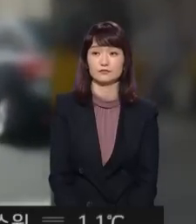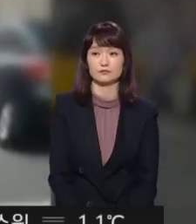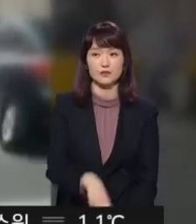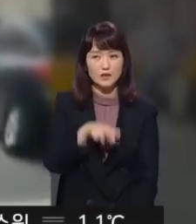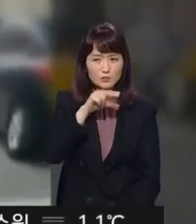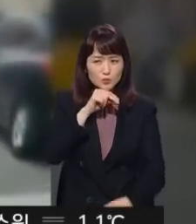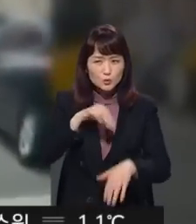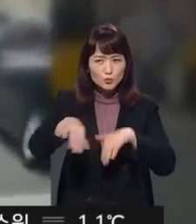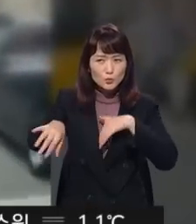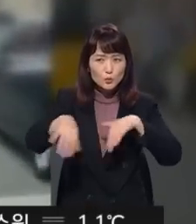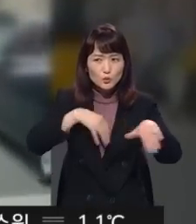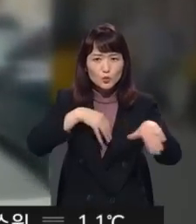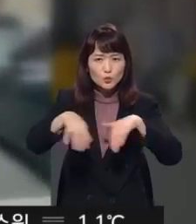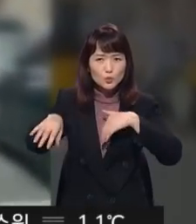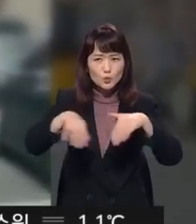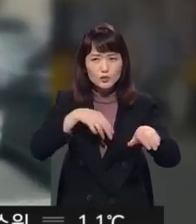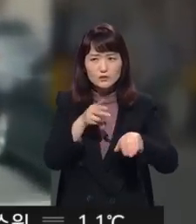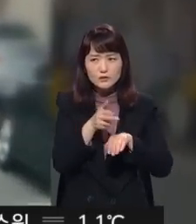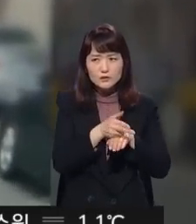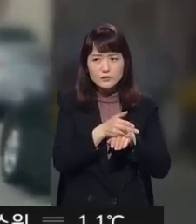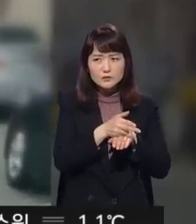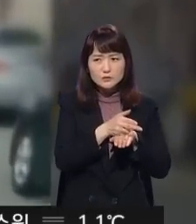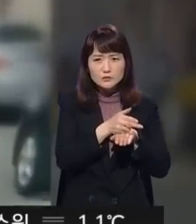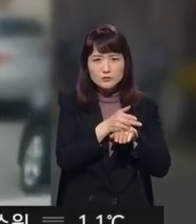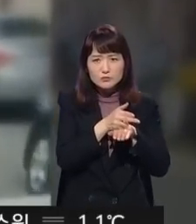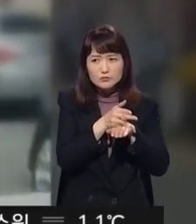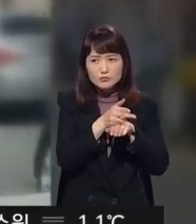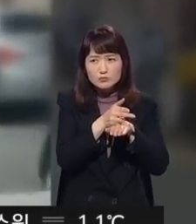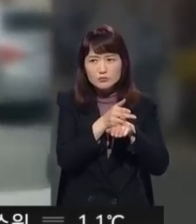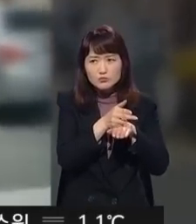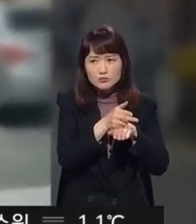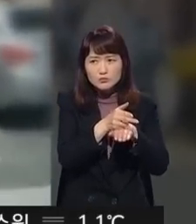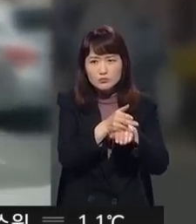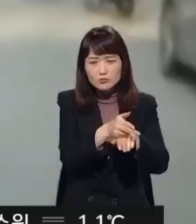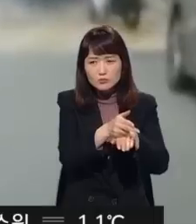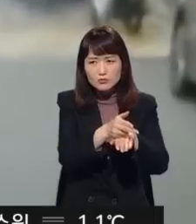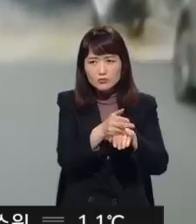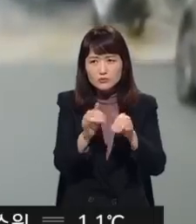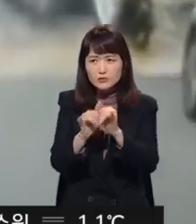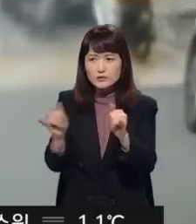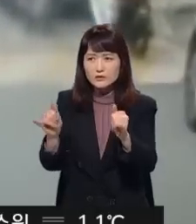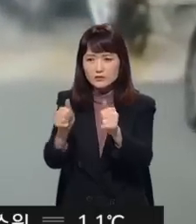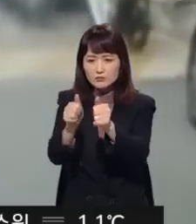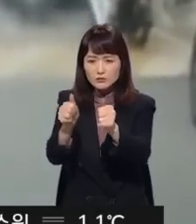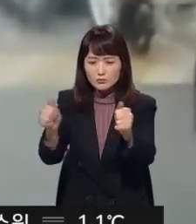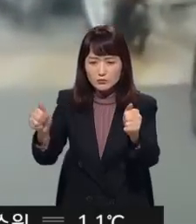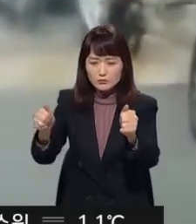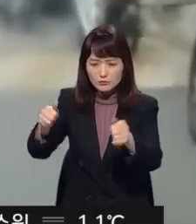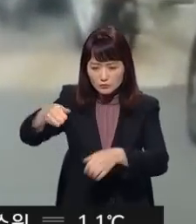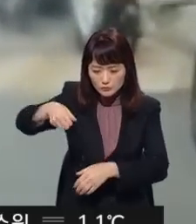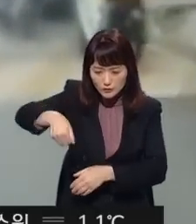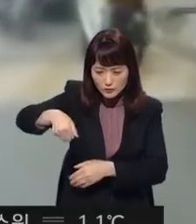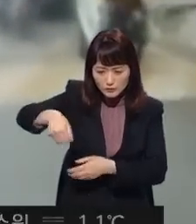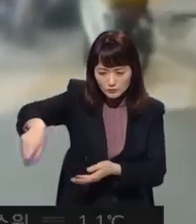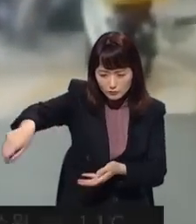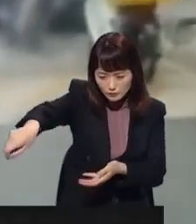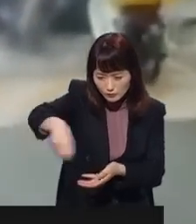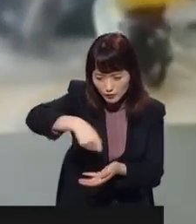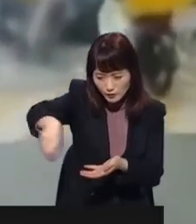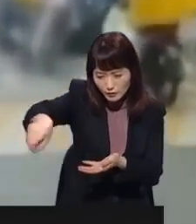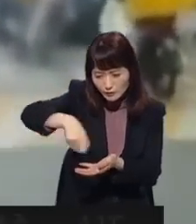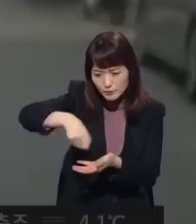자 좁은 골목길을 지나는 블랙박스 차량 자 그런데 길 한 가운데서 저렇게 사람들이 허리를 숙이고 뭔가 죽고 있죠 바로